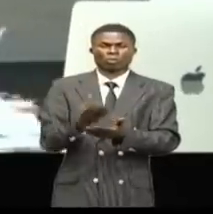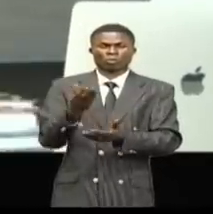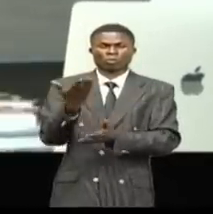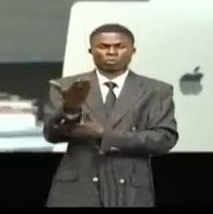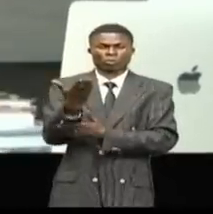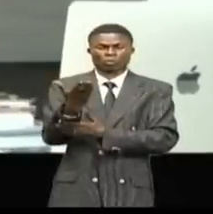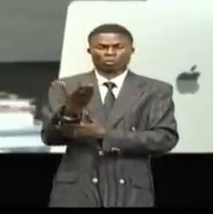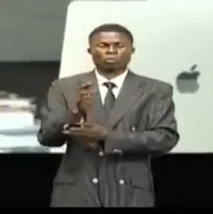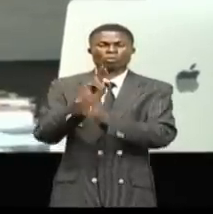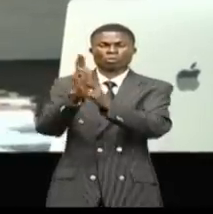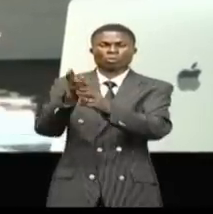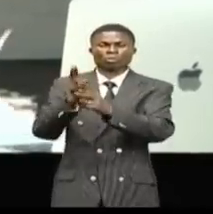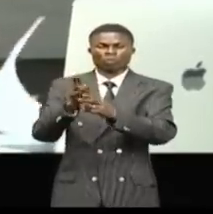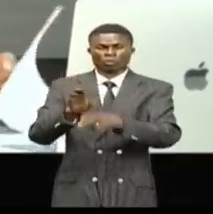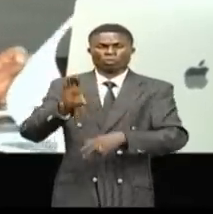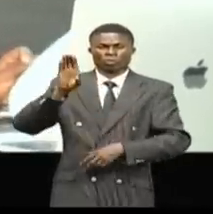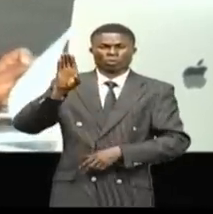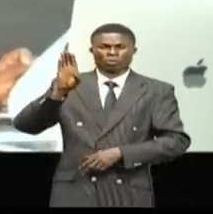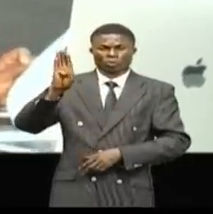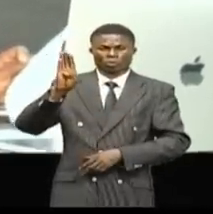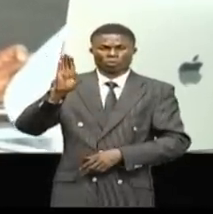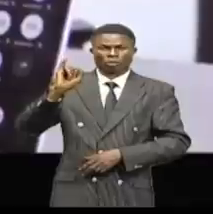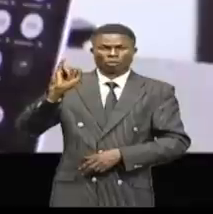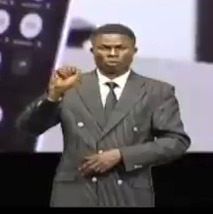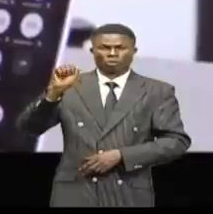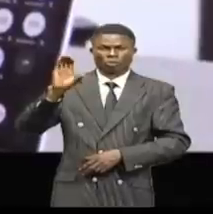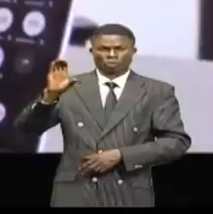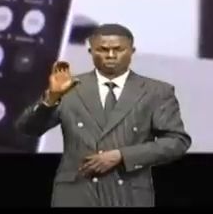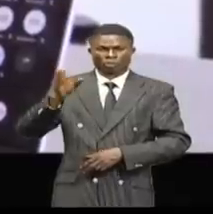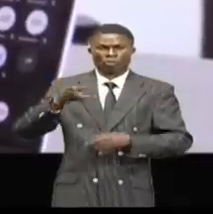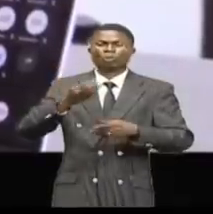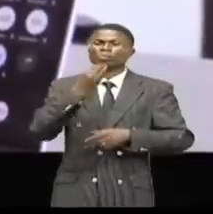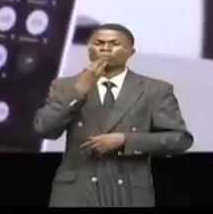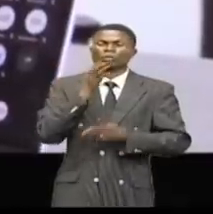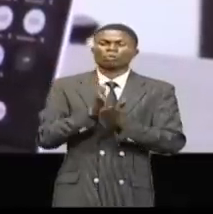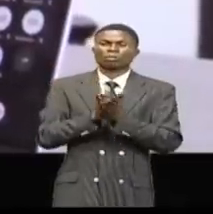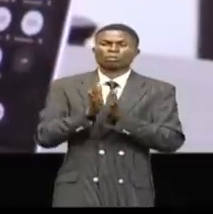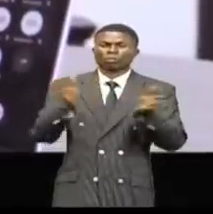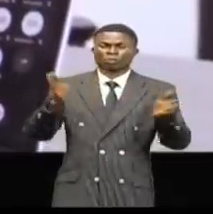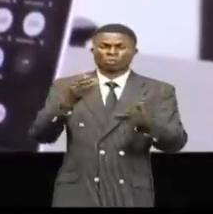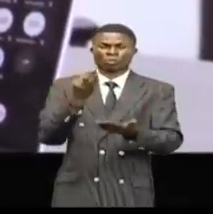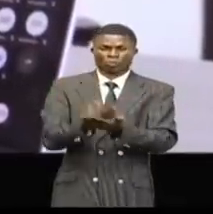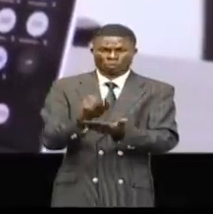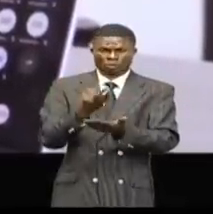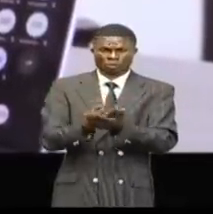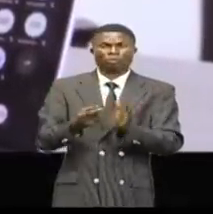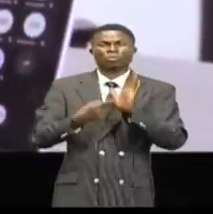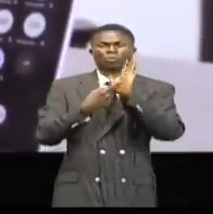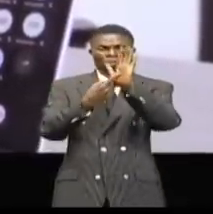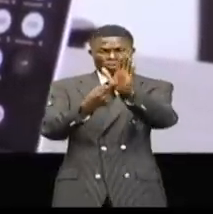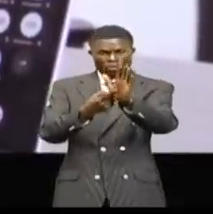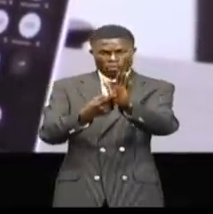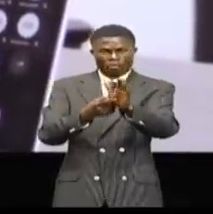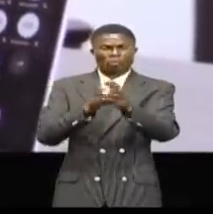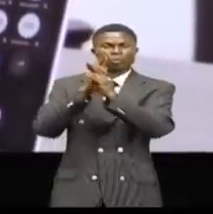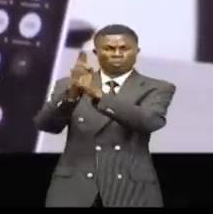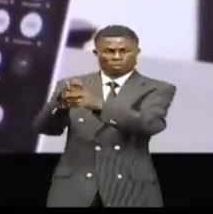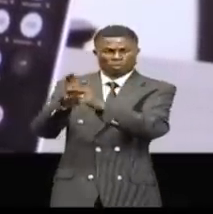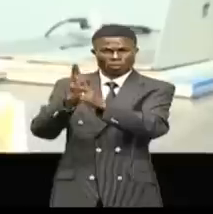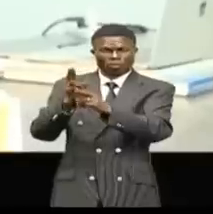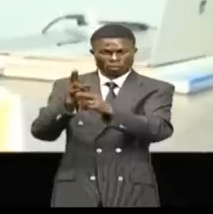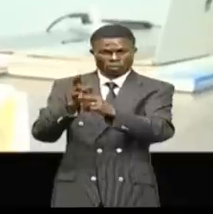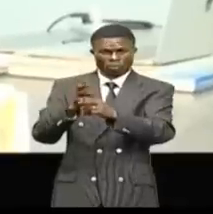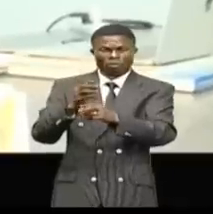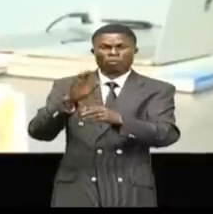solliciter un état des lieux de la BIAC SA en liquidation par l'inspection générale de finances et d'en présenter le rapport en